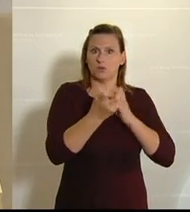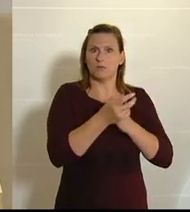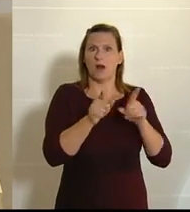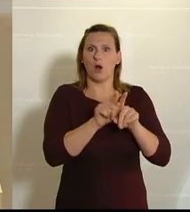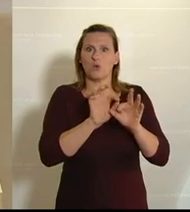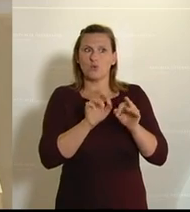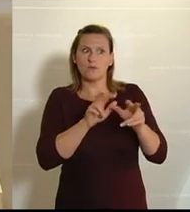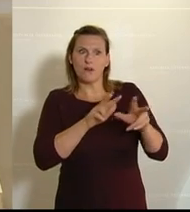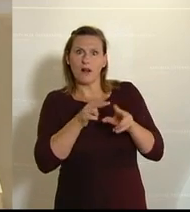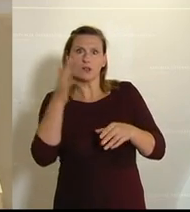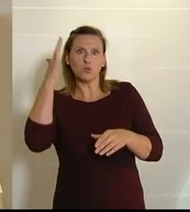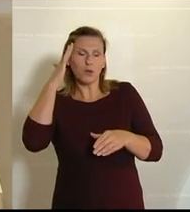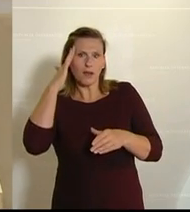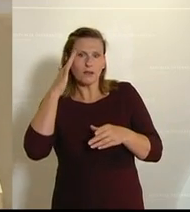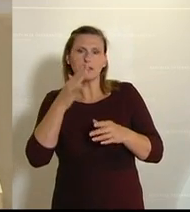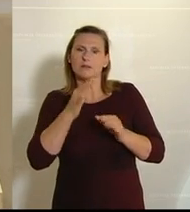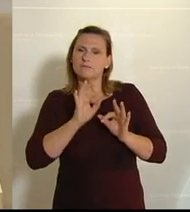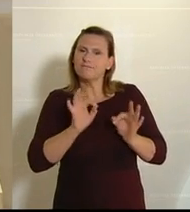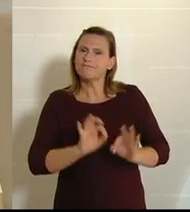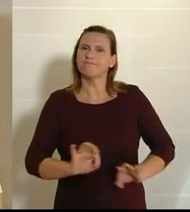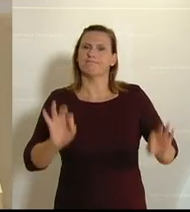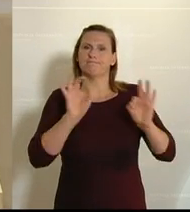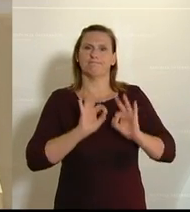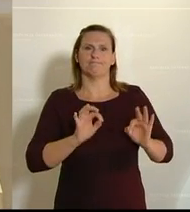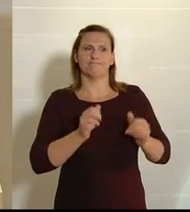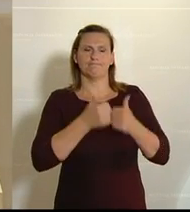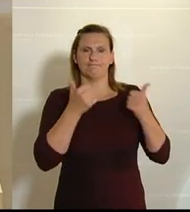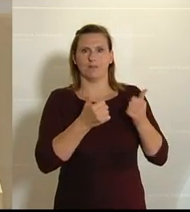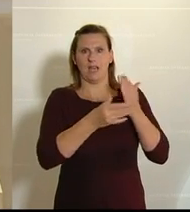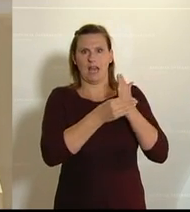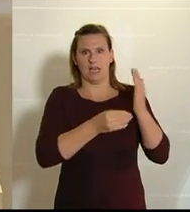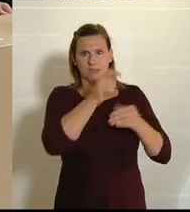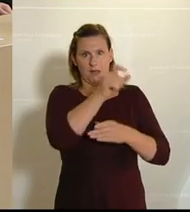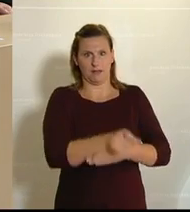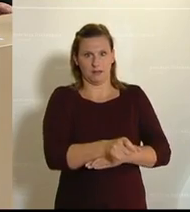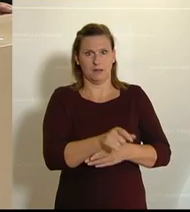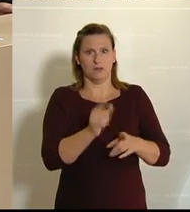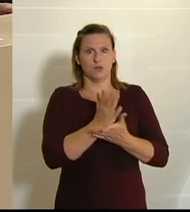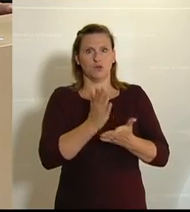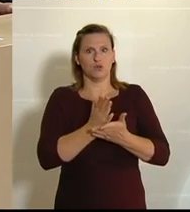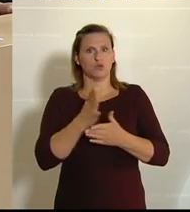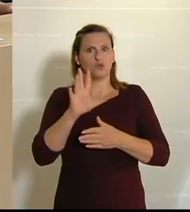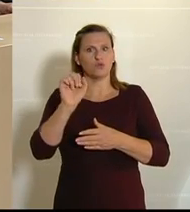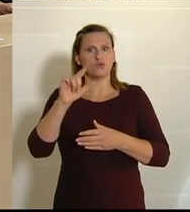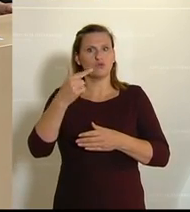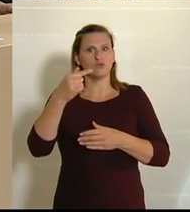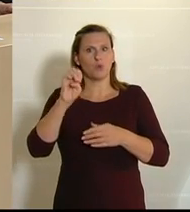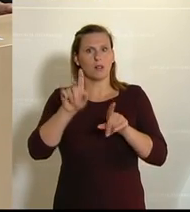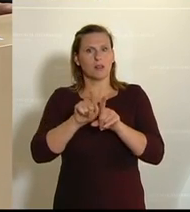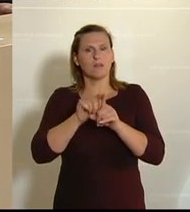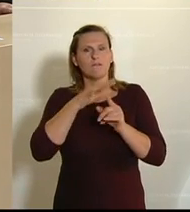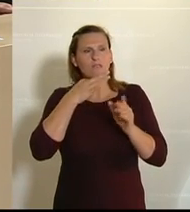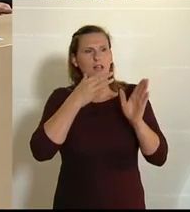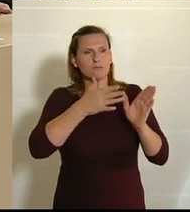gut in der Verwaltung auskennt. Und da ist sie ja absolute Expertin und hat angefangen von Rudolf Scholten über viele, viele, viele